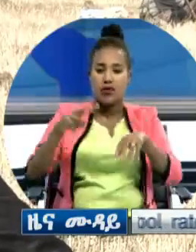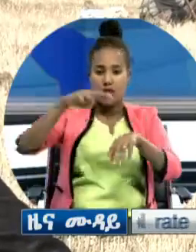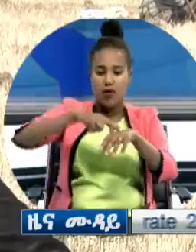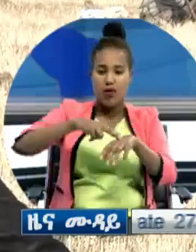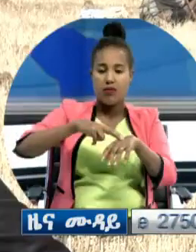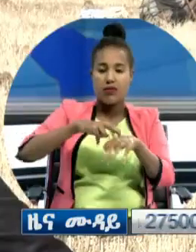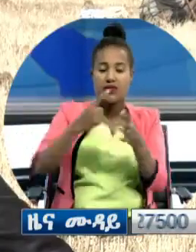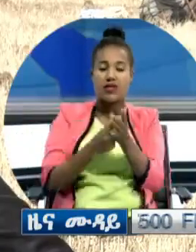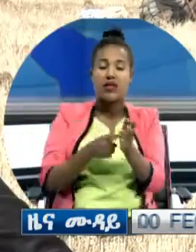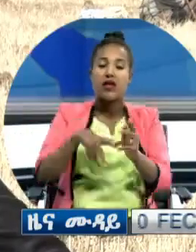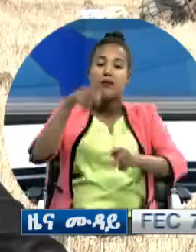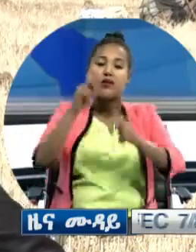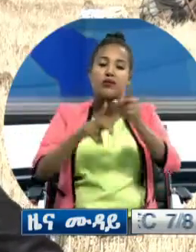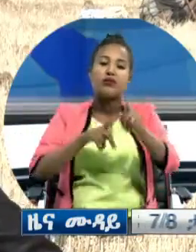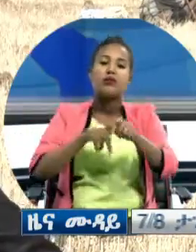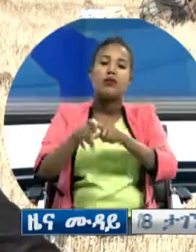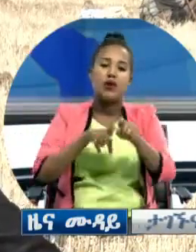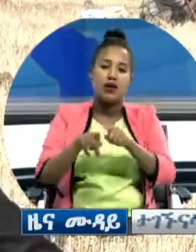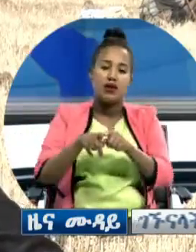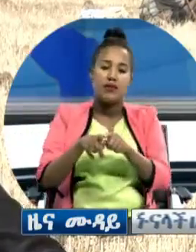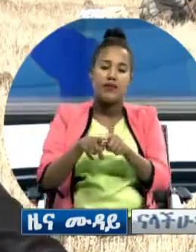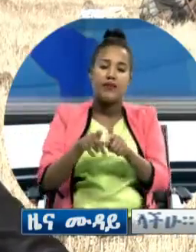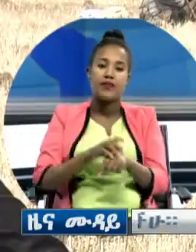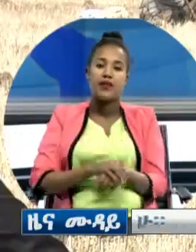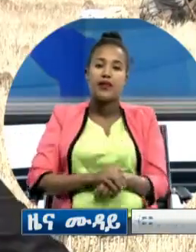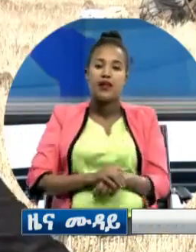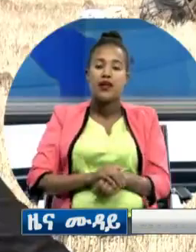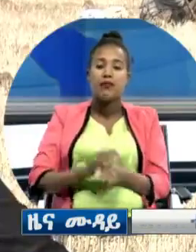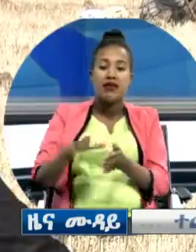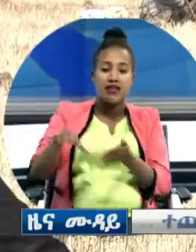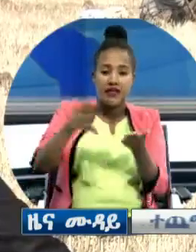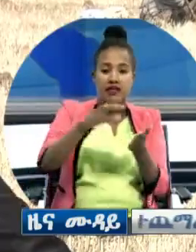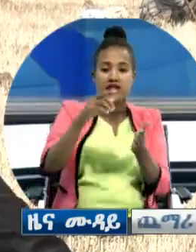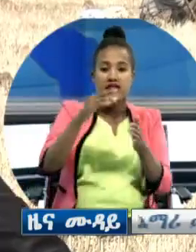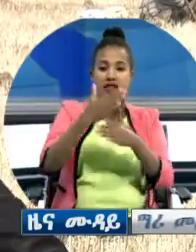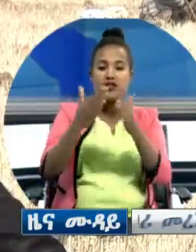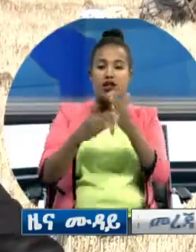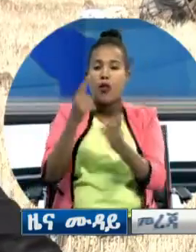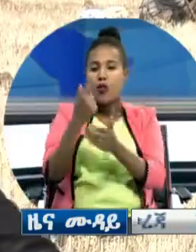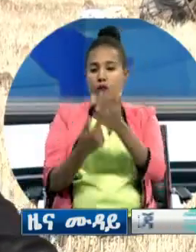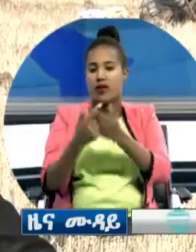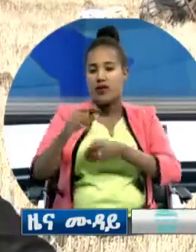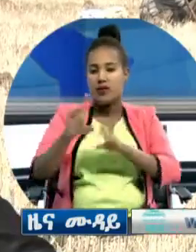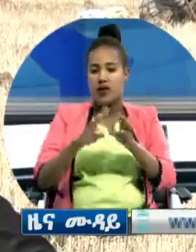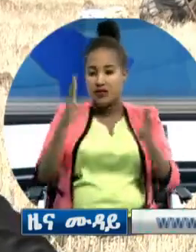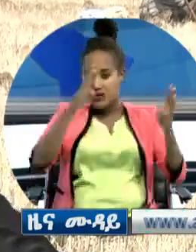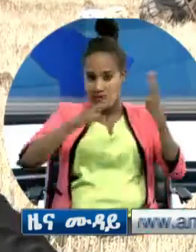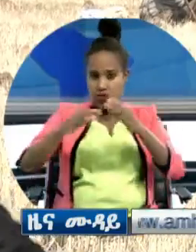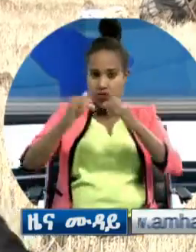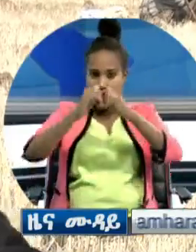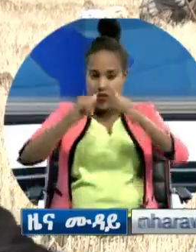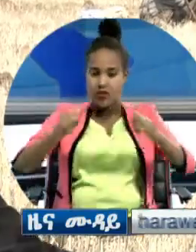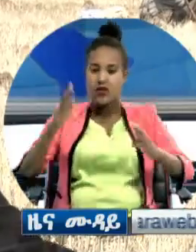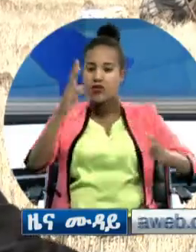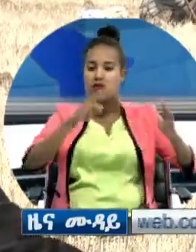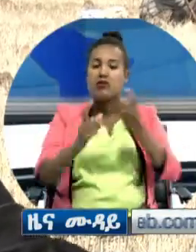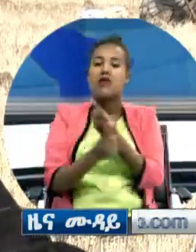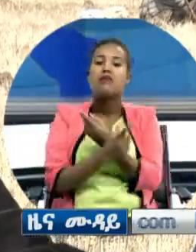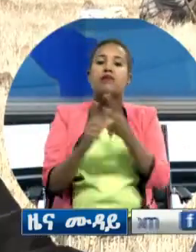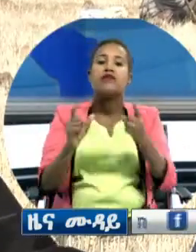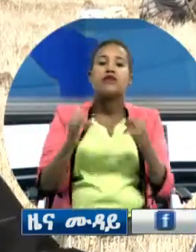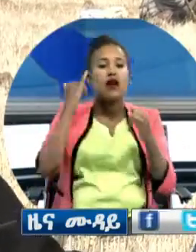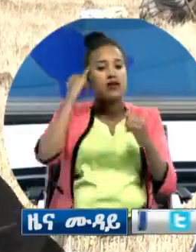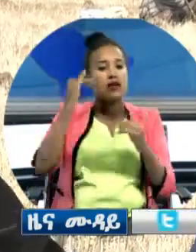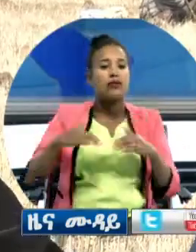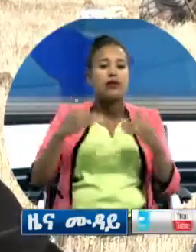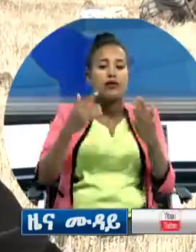በዚህም ህብረተሰቡ ተስማምቶበታል። በየተፋሰሱ ደረጃ ውይይት ተካሂዷል። ችግሮች ተለይተዋል። ለችግሮች መፍትሄ ሀሳብ ቀርቧል።